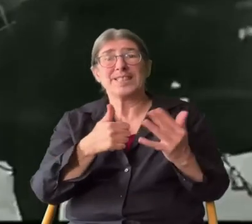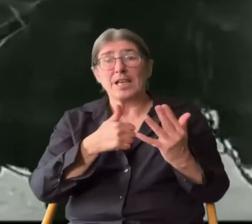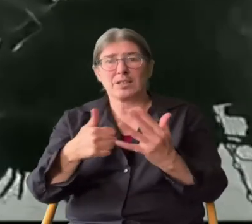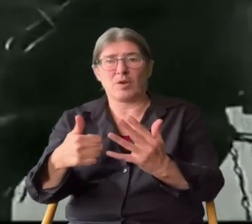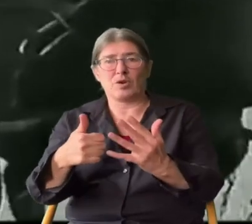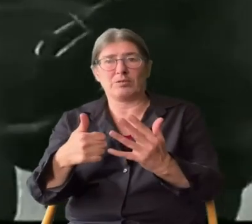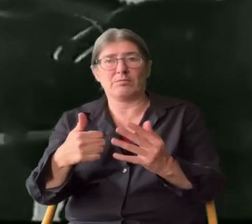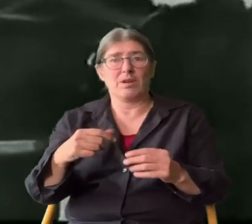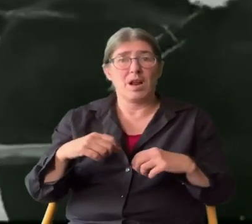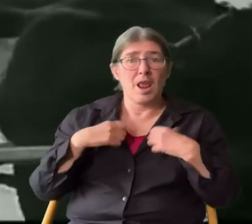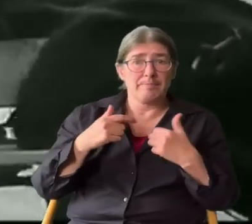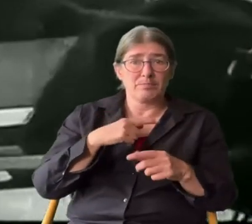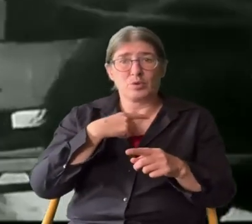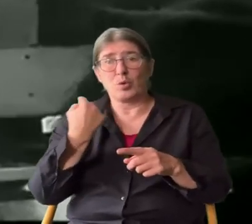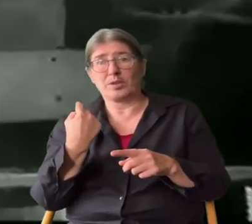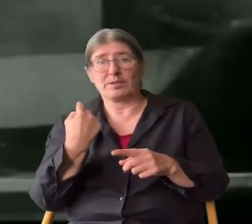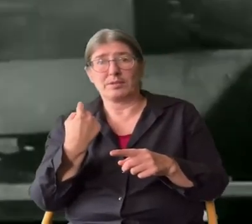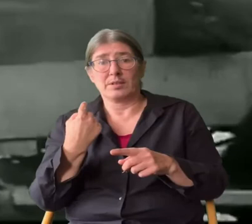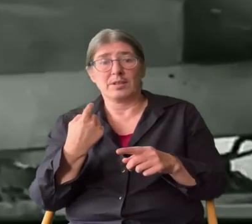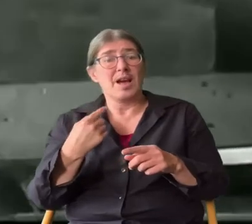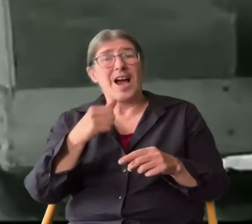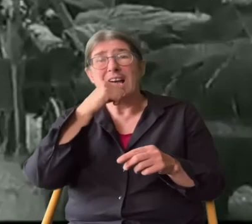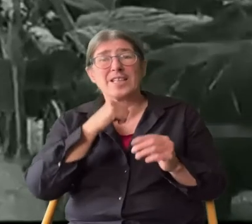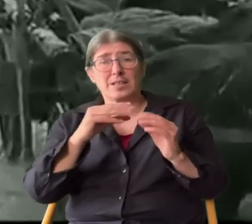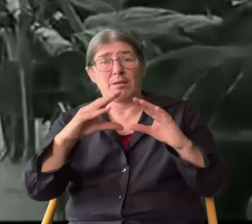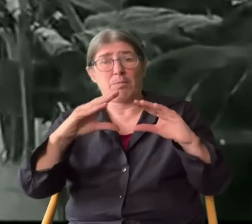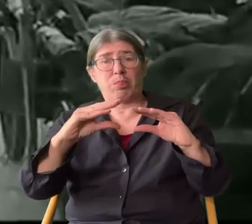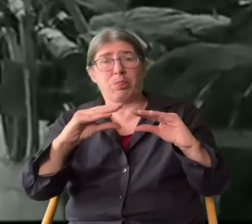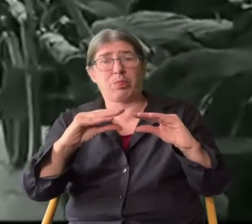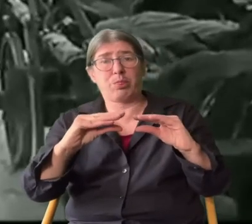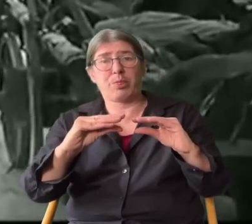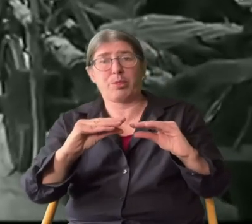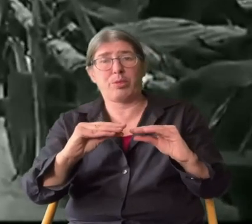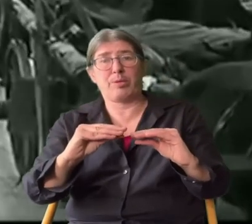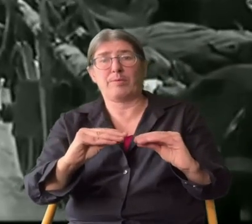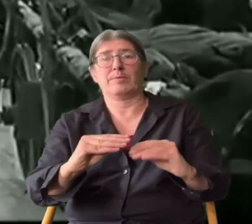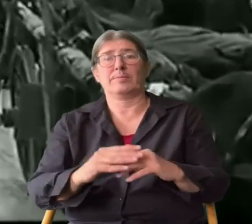6 Wochen zwischen Leben und Tod auf immer dünner werdendem Eis.